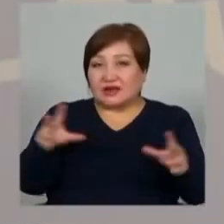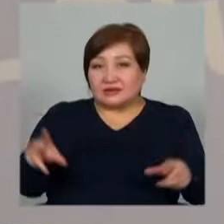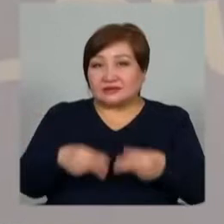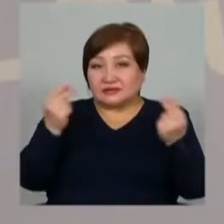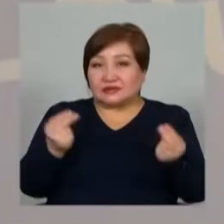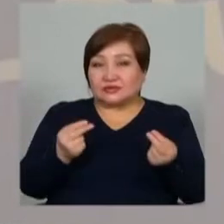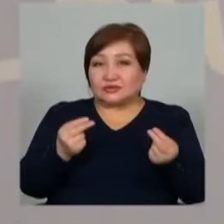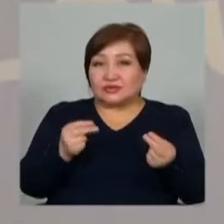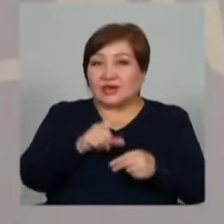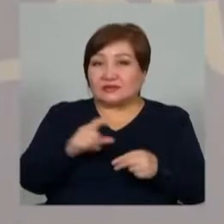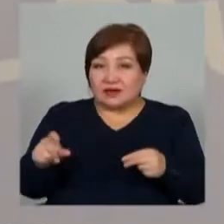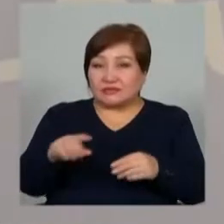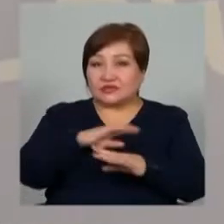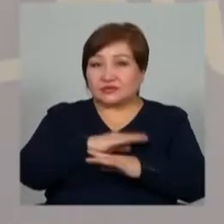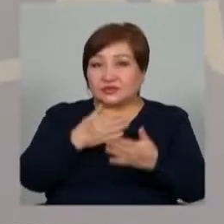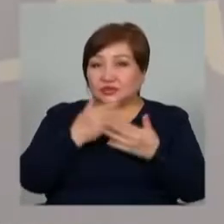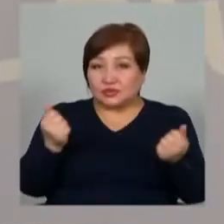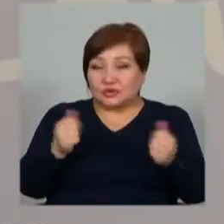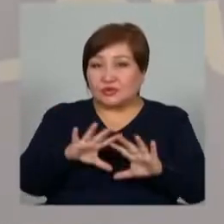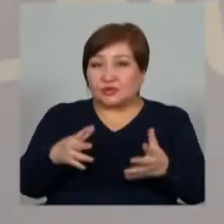бұл оқиғаның барлығы осы